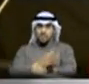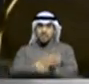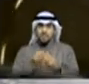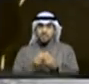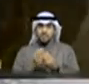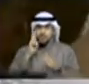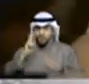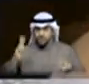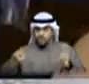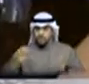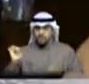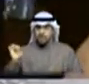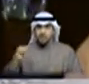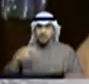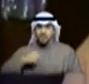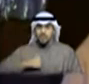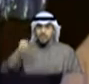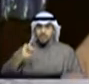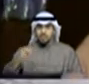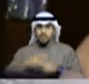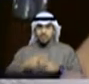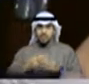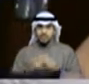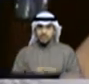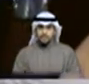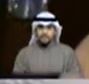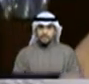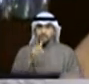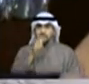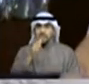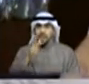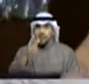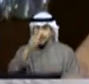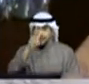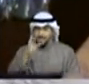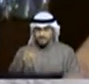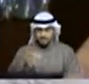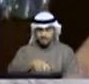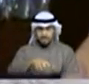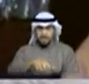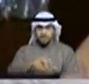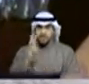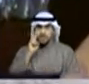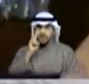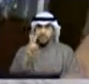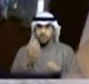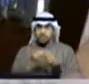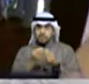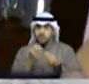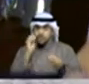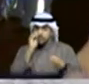هذه الأعياد الوطنية. هذه المدينة كما قلت مسبقا وأكرر دائما هي مثال للتكامل بين الدور الشعبي